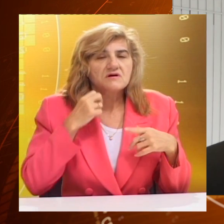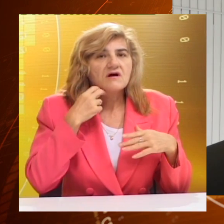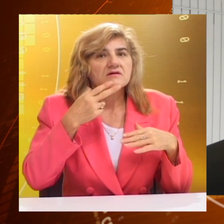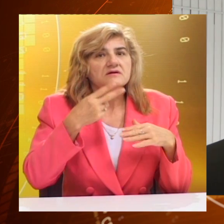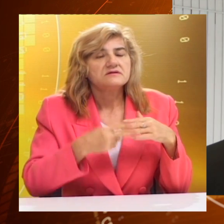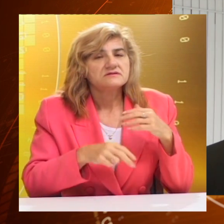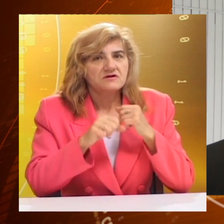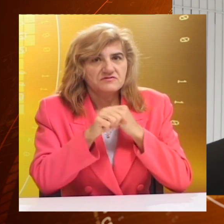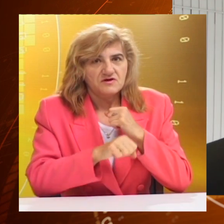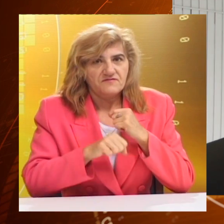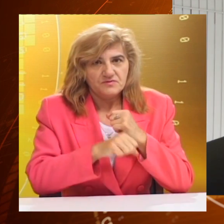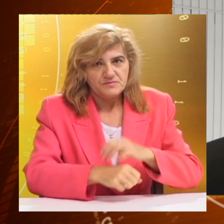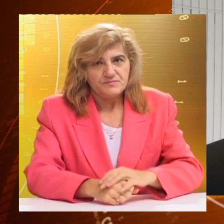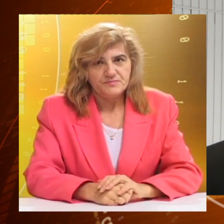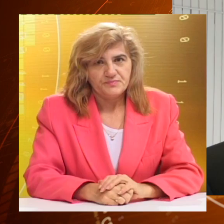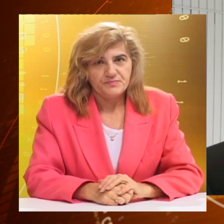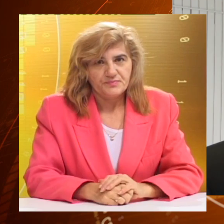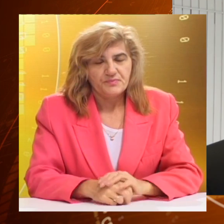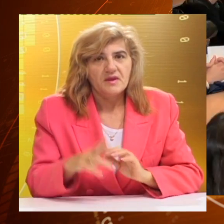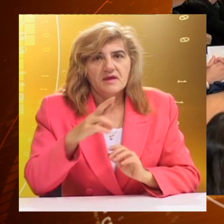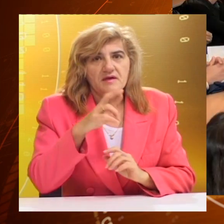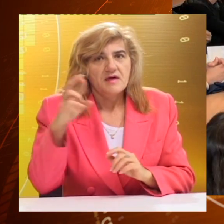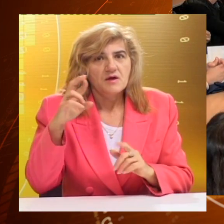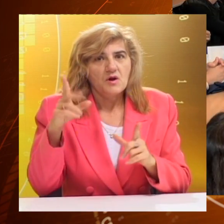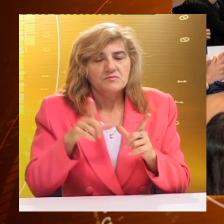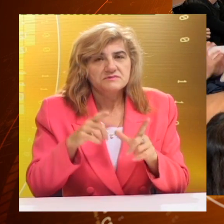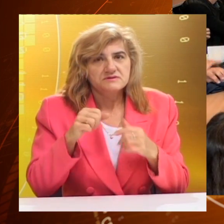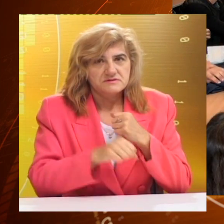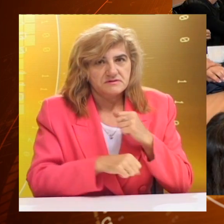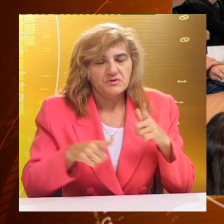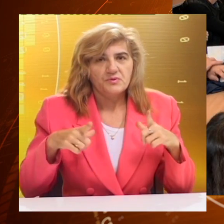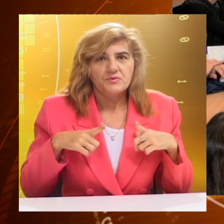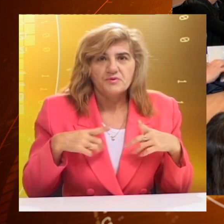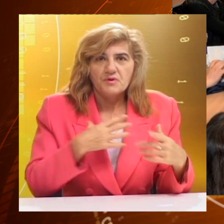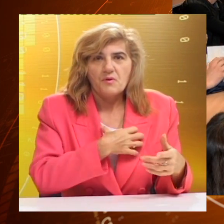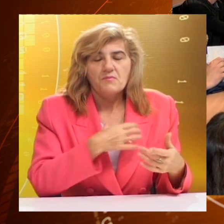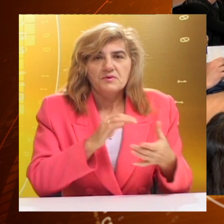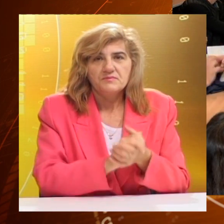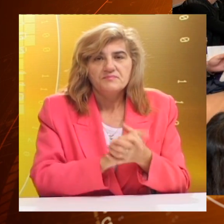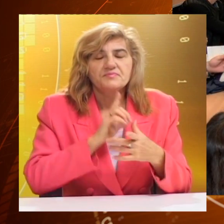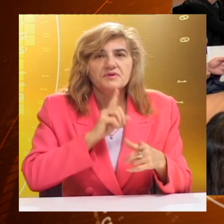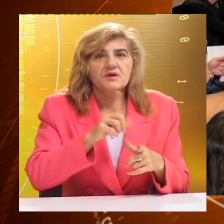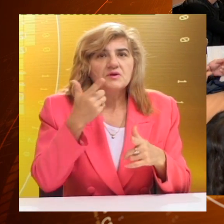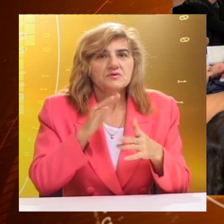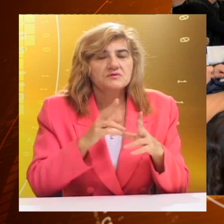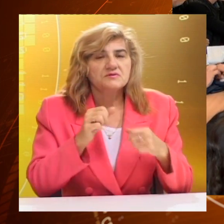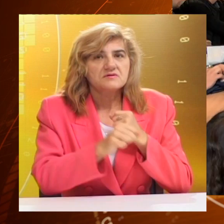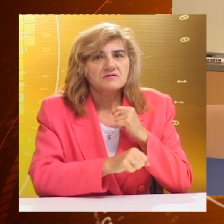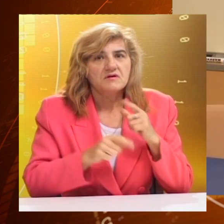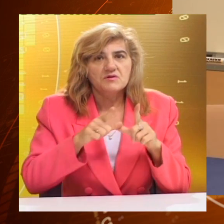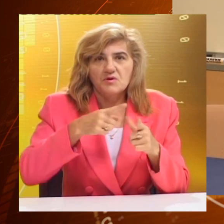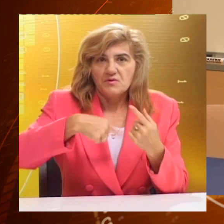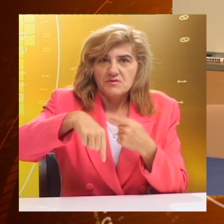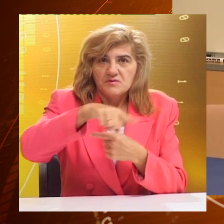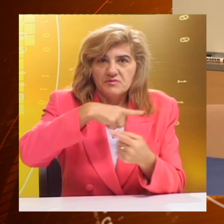nakon uspešnog okončanja svojih studija na ovom fakultetu. Ekonomski fakultet ostvaruje i bogatu međunarodnu saradnju sa visokoškolskim